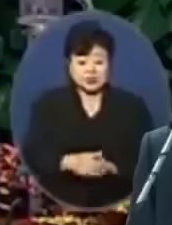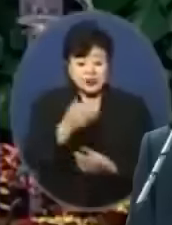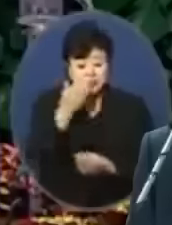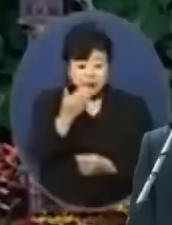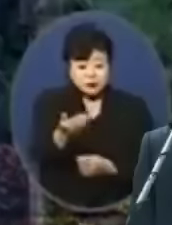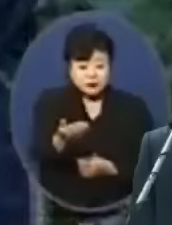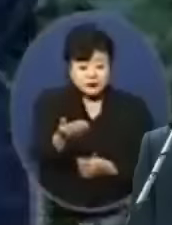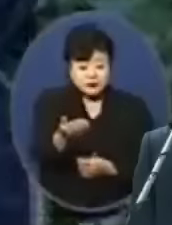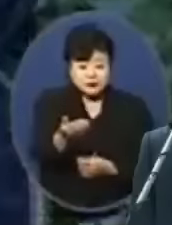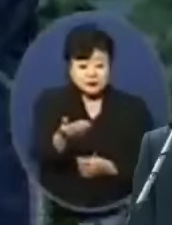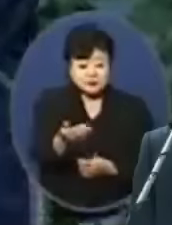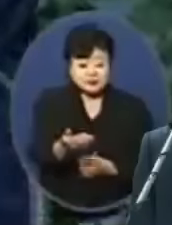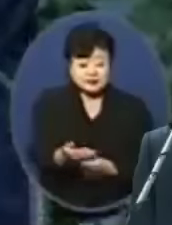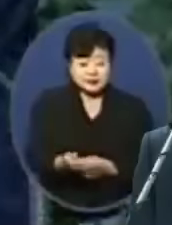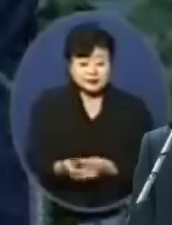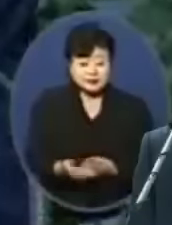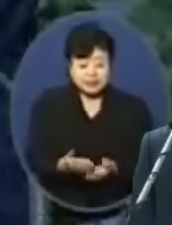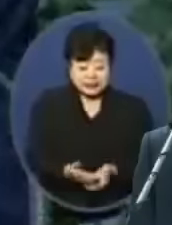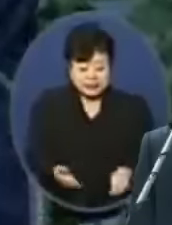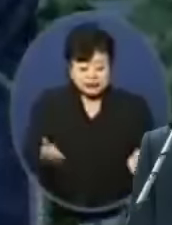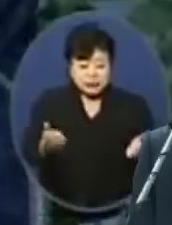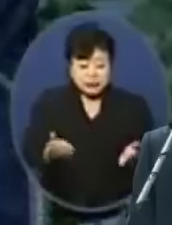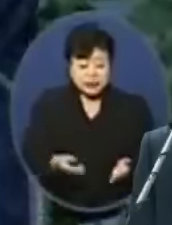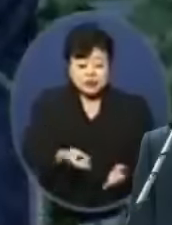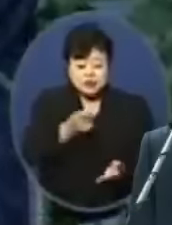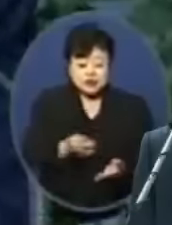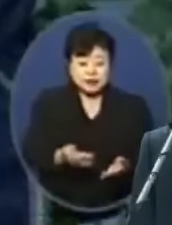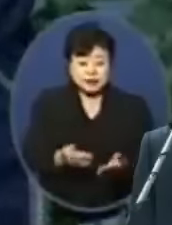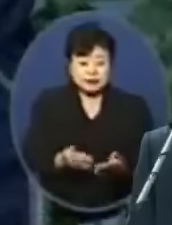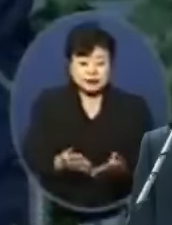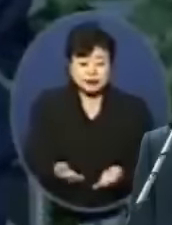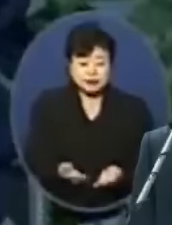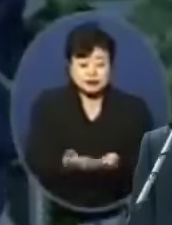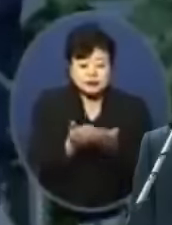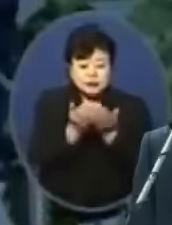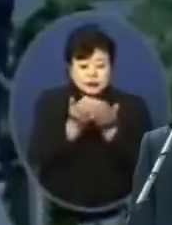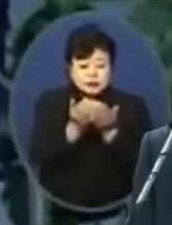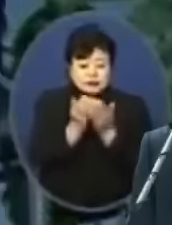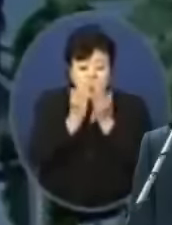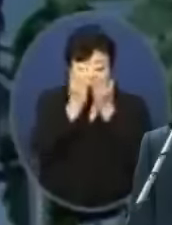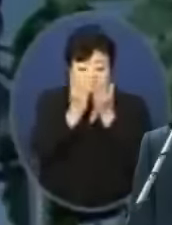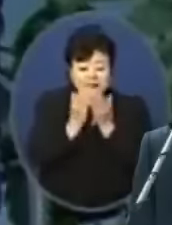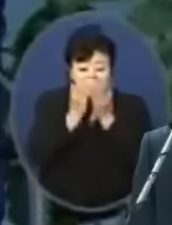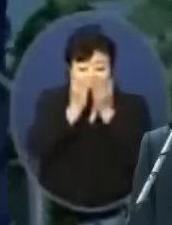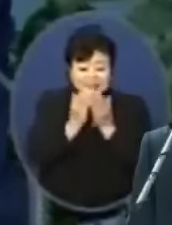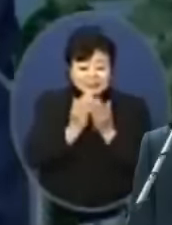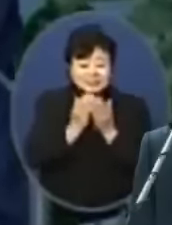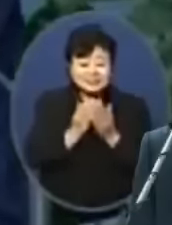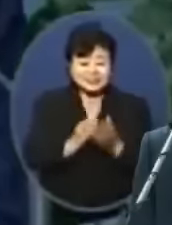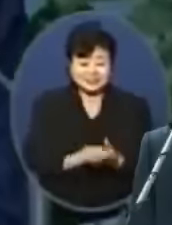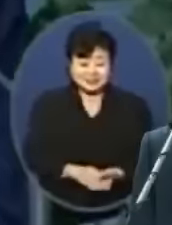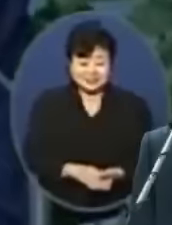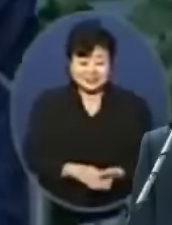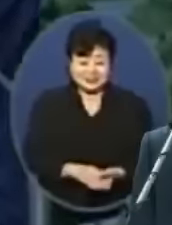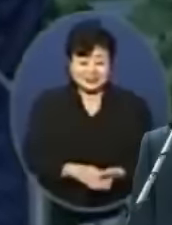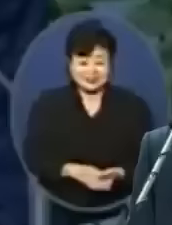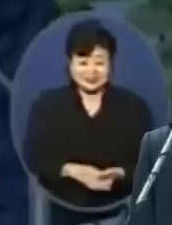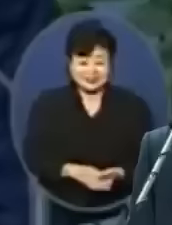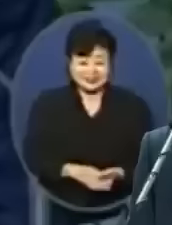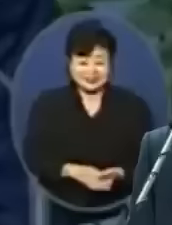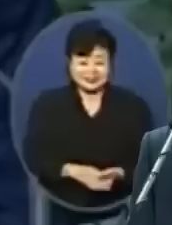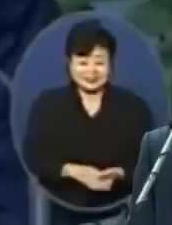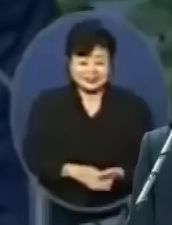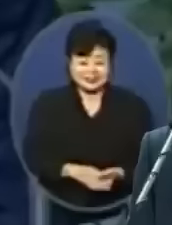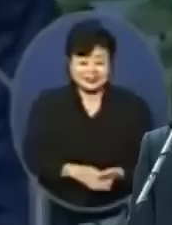여러분, 세숫대야에 물 담아놓고 손으로 퍼서 씻어봐도